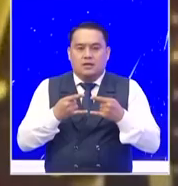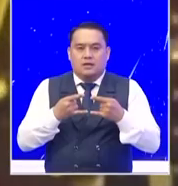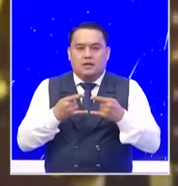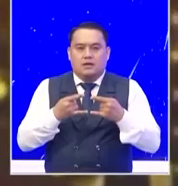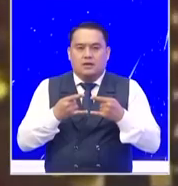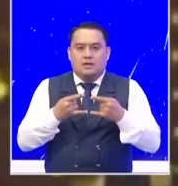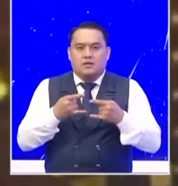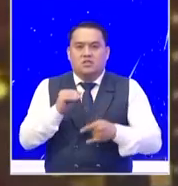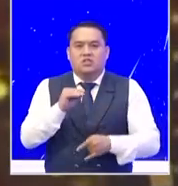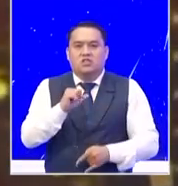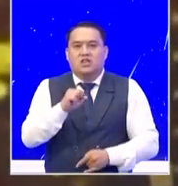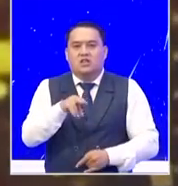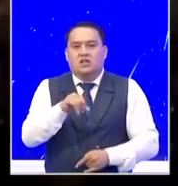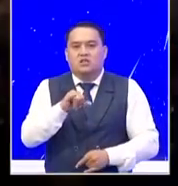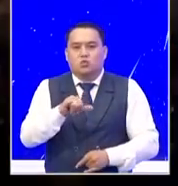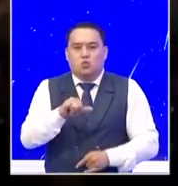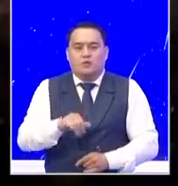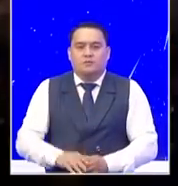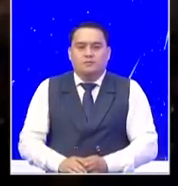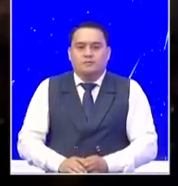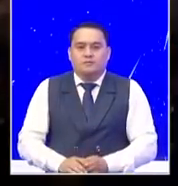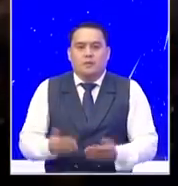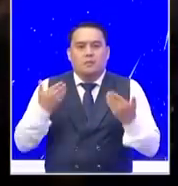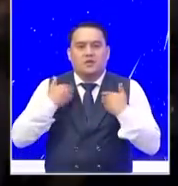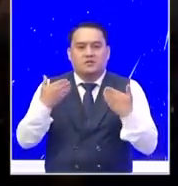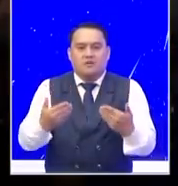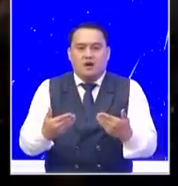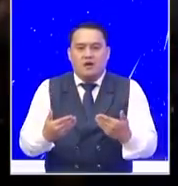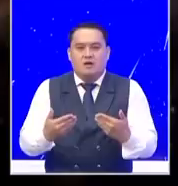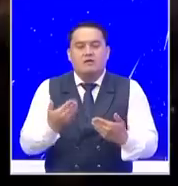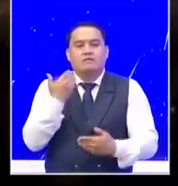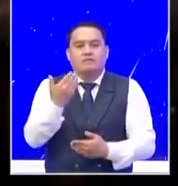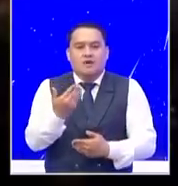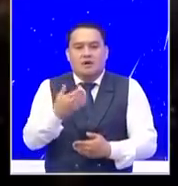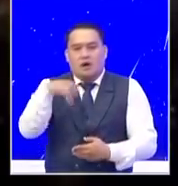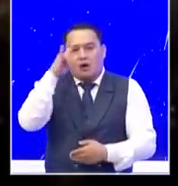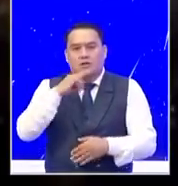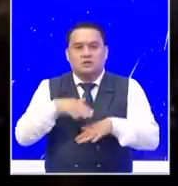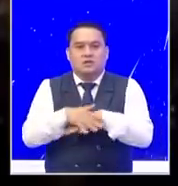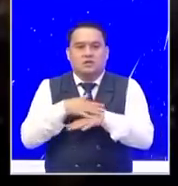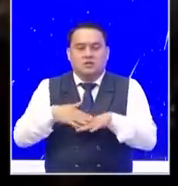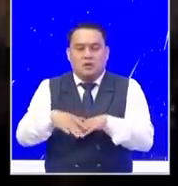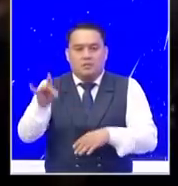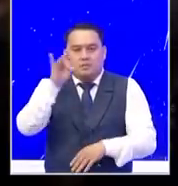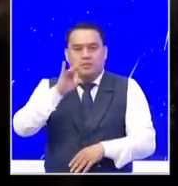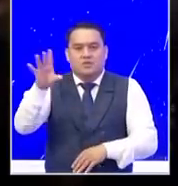телеканал ЖТСУ. Құттықтаймыз! Үш тілді қазақ телевизиясы